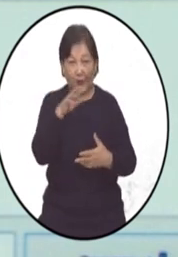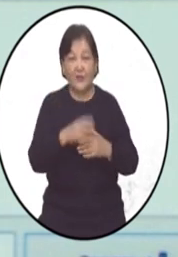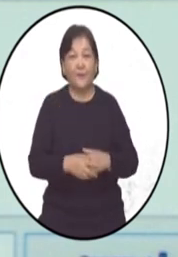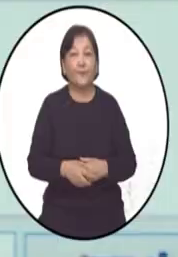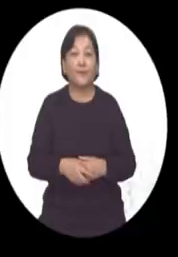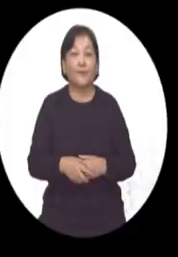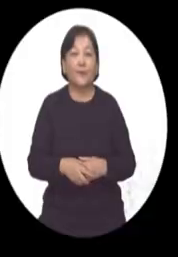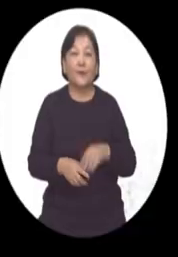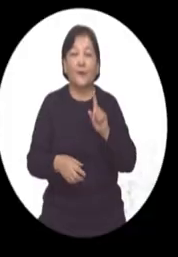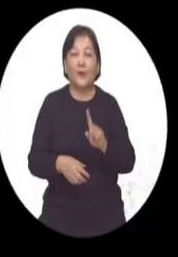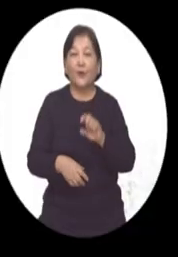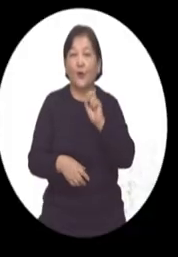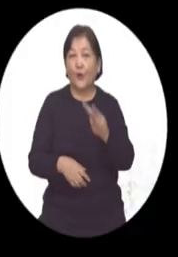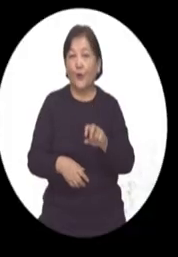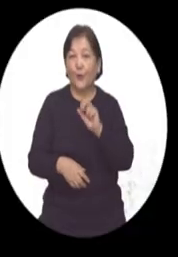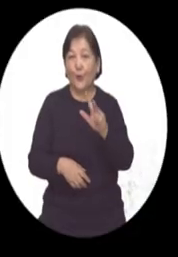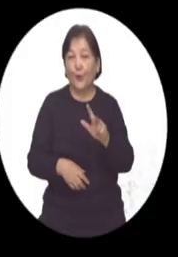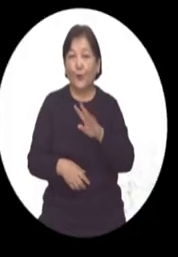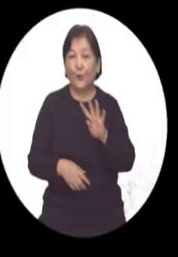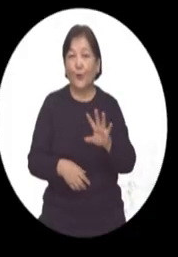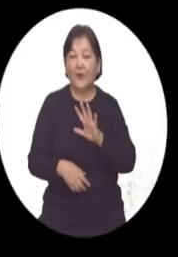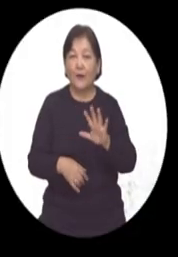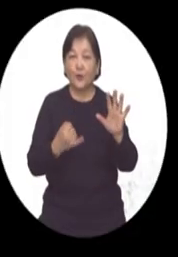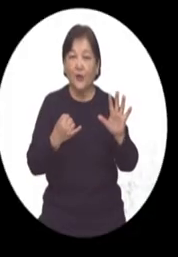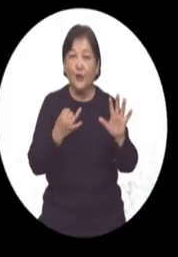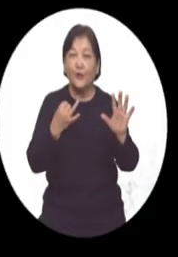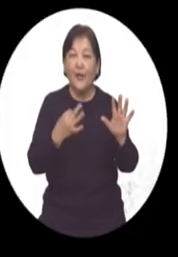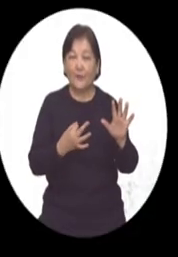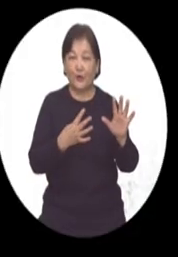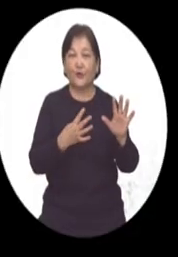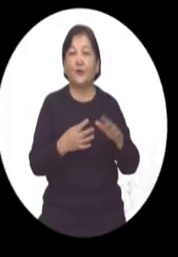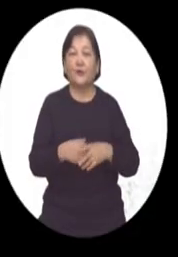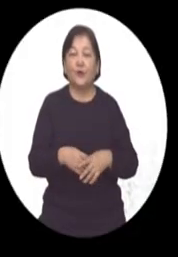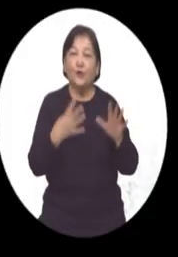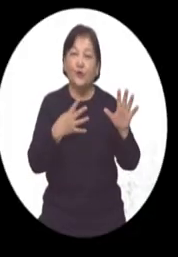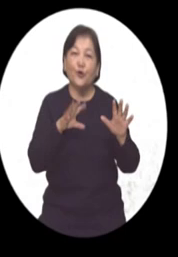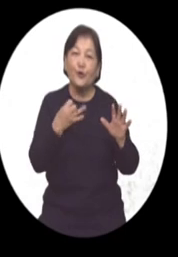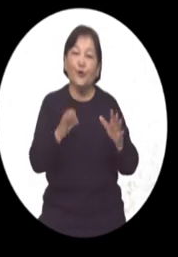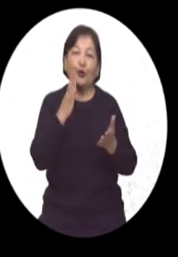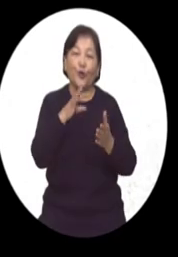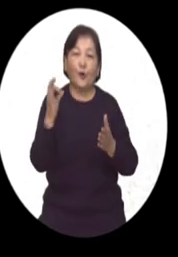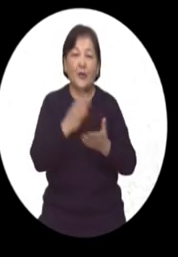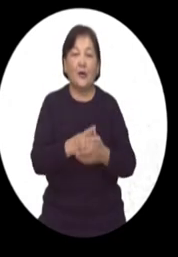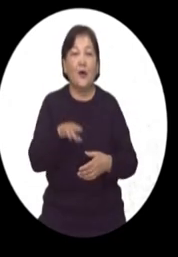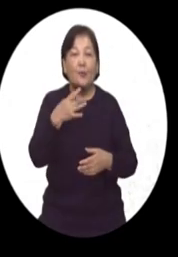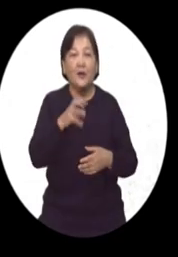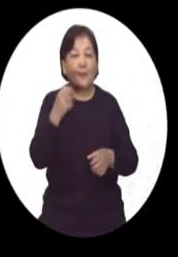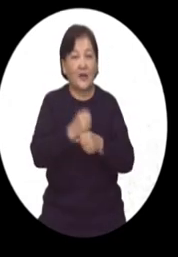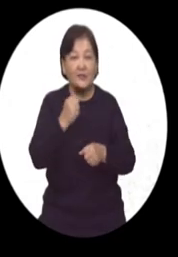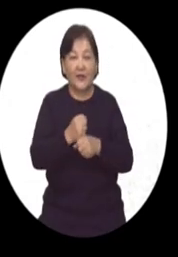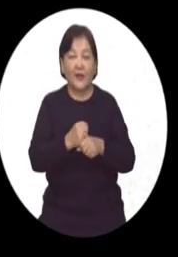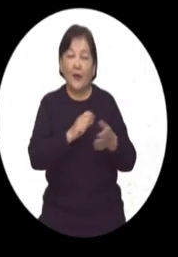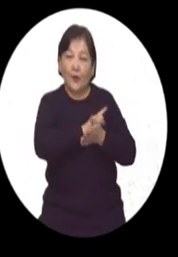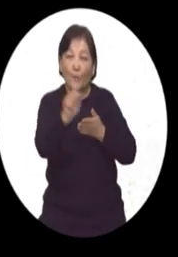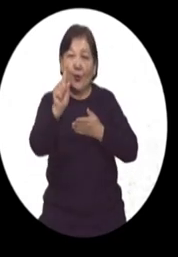За 1 2 3 4 5 6 7 8 9. За энэ бол 9 орнтой тоо байна. Програм ажиллаад үр дүн нь 9